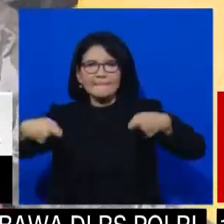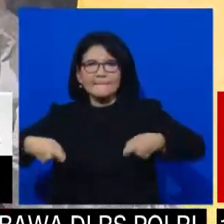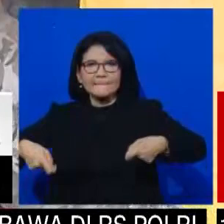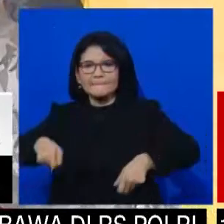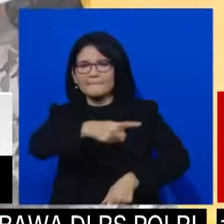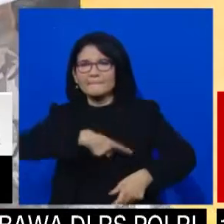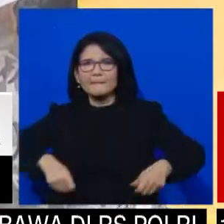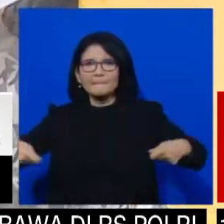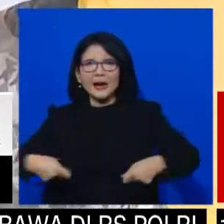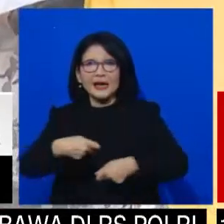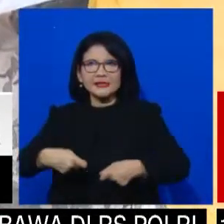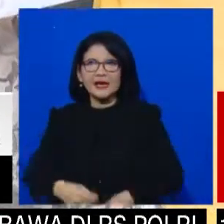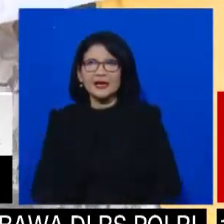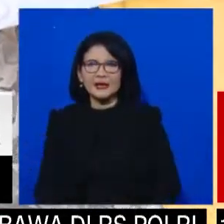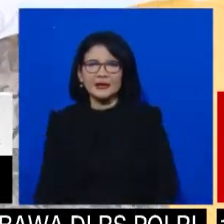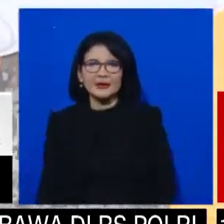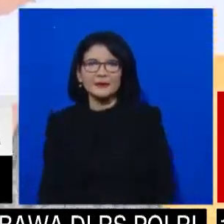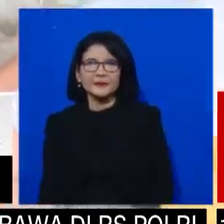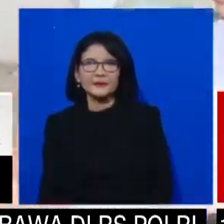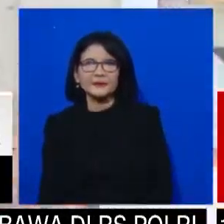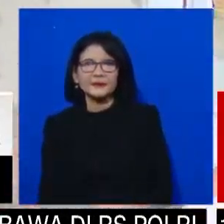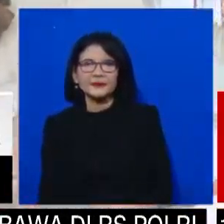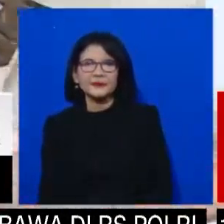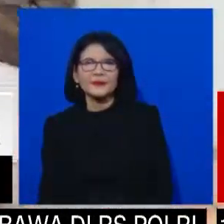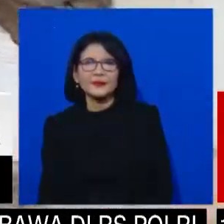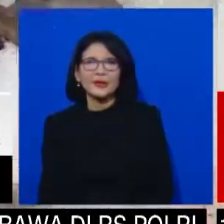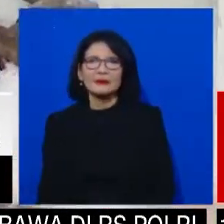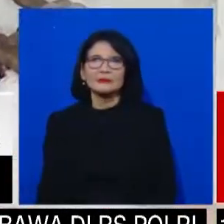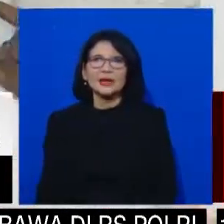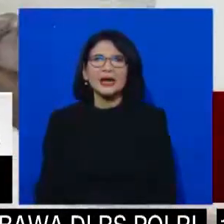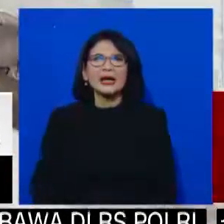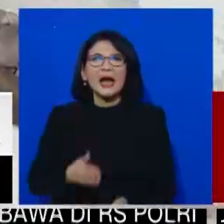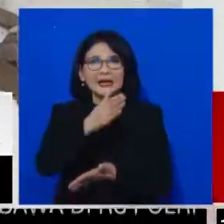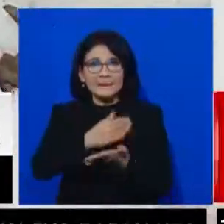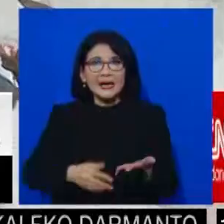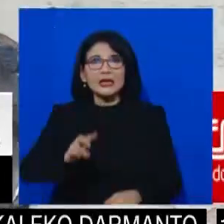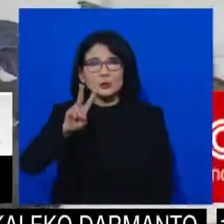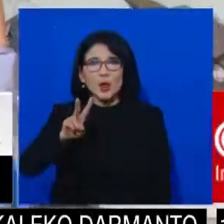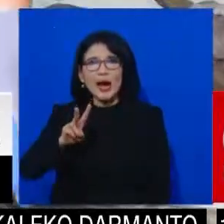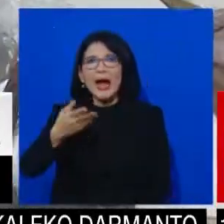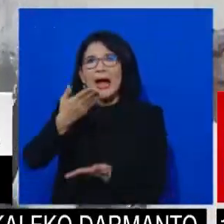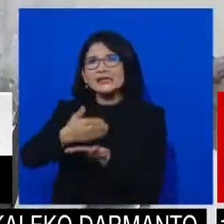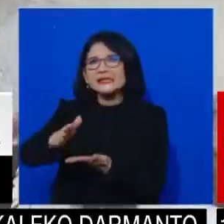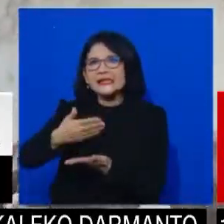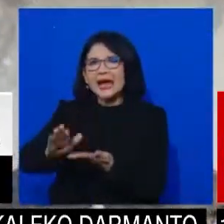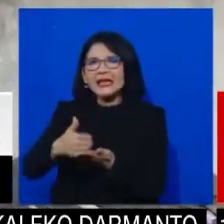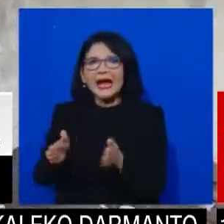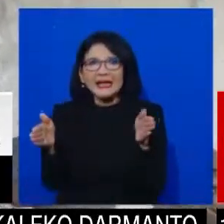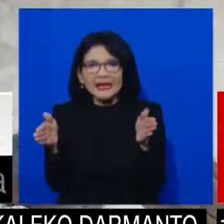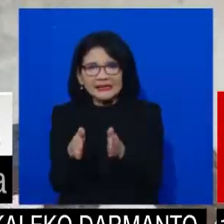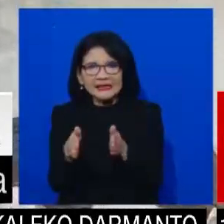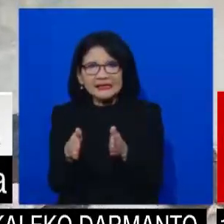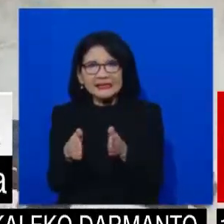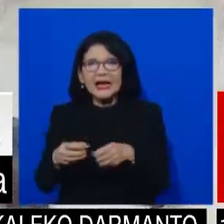Ini buat kilo, kalau yang gede buat... Oh ya, center situ ya. Ini dibagi dua sisaannya. Kalau yang kecil begini nih